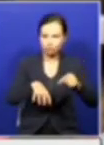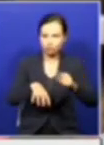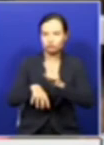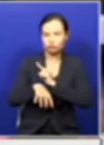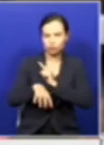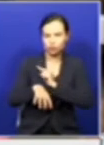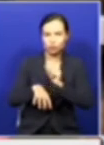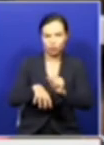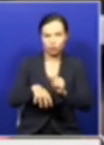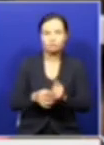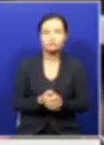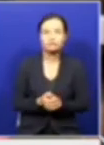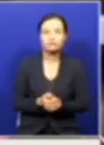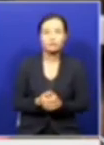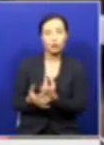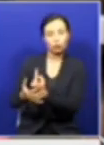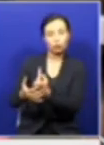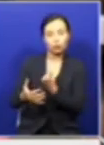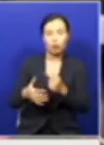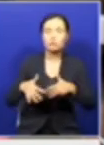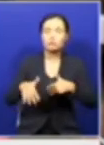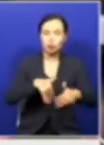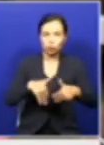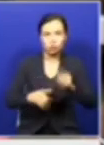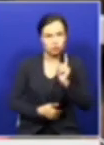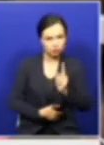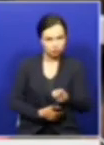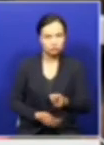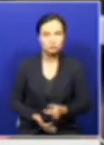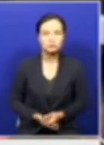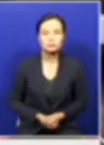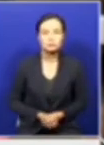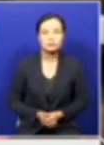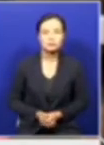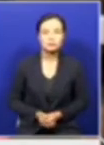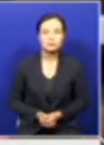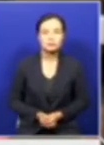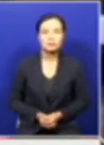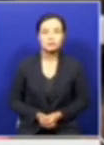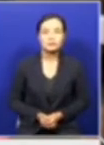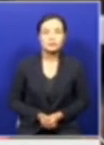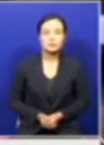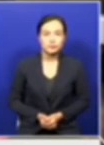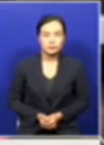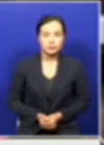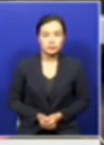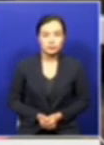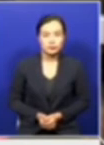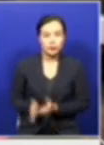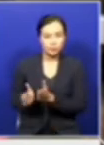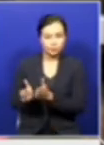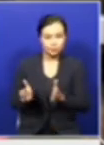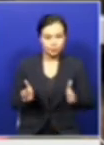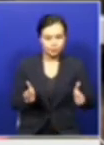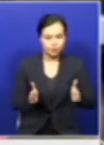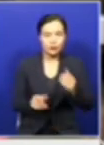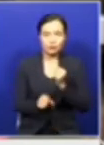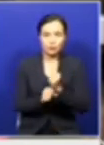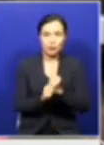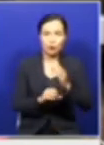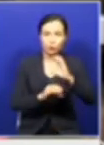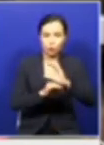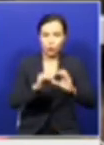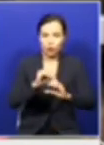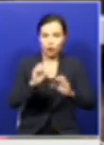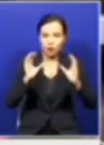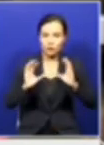งถือว่าเป็นตัวแทนของพี่น้องประชาชนระยะเวลาในการรายงานการดำเนินการโครงการของรัฐ